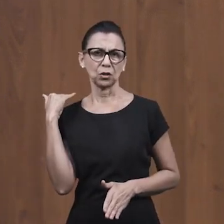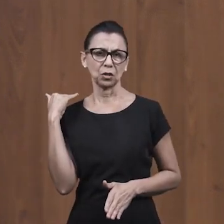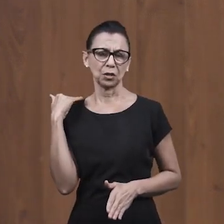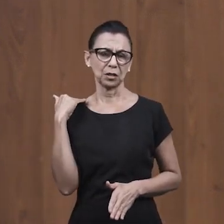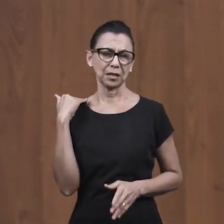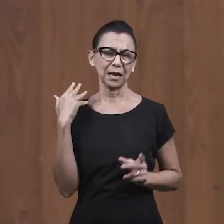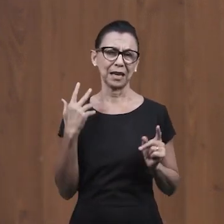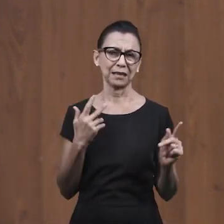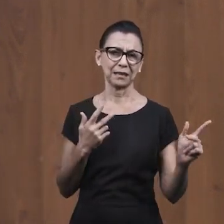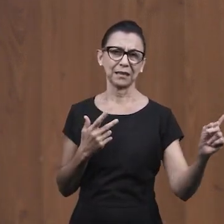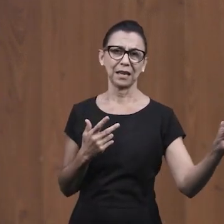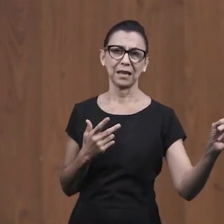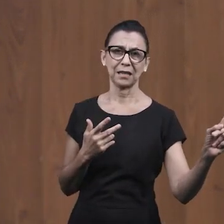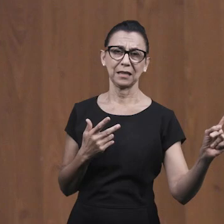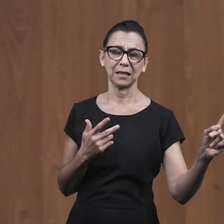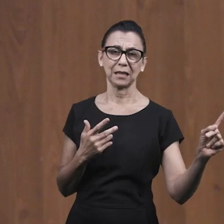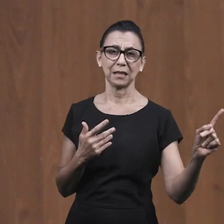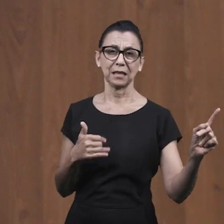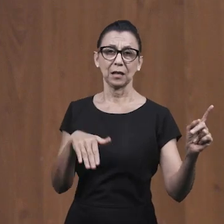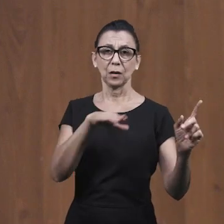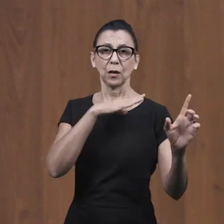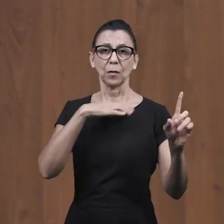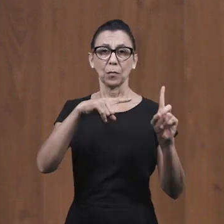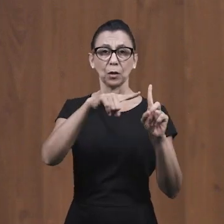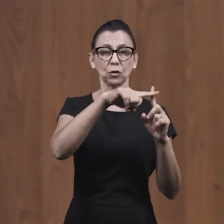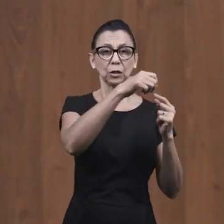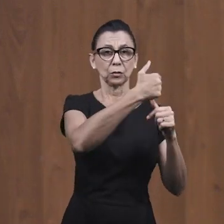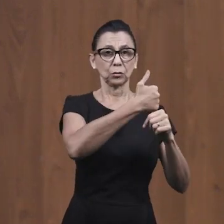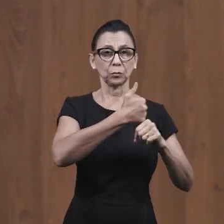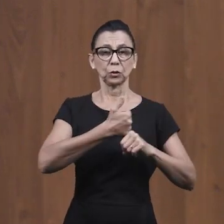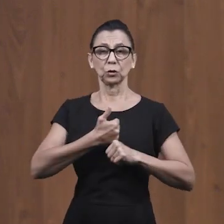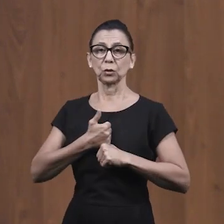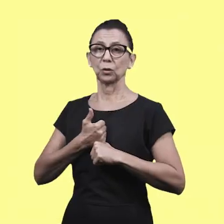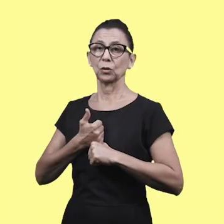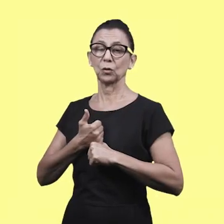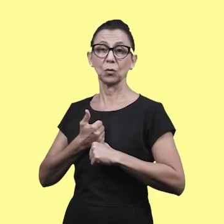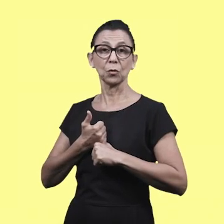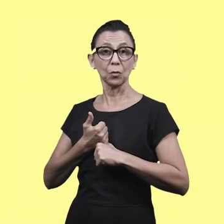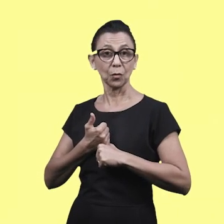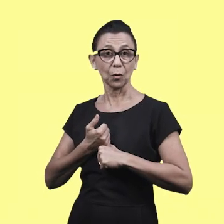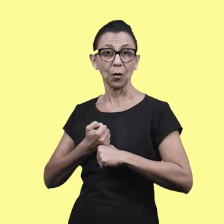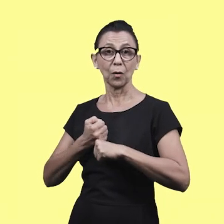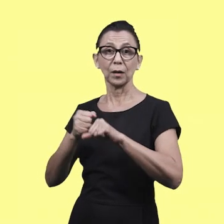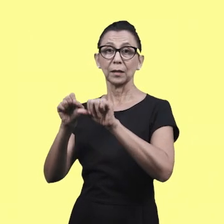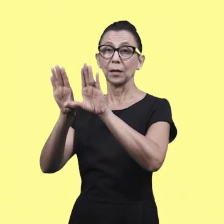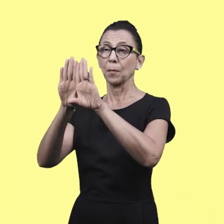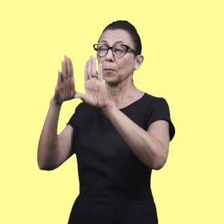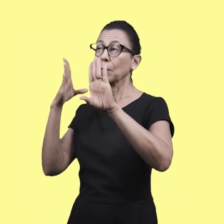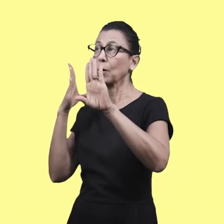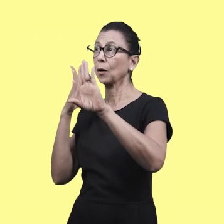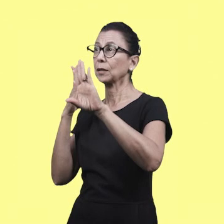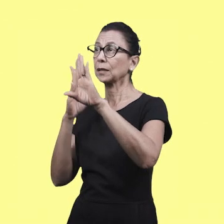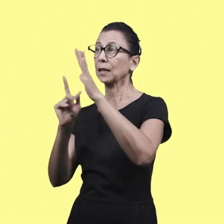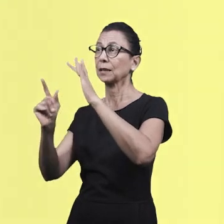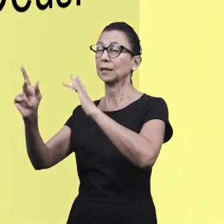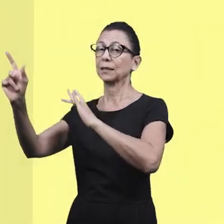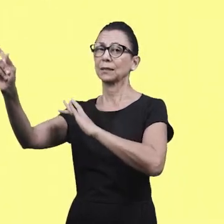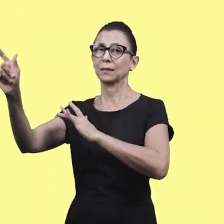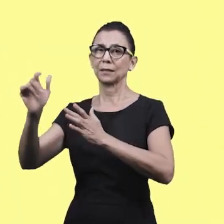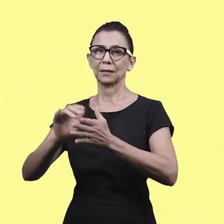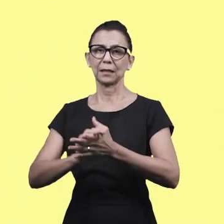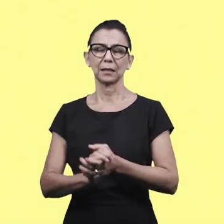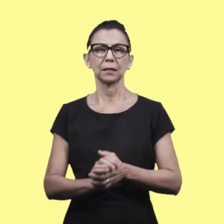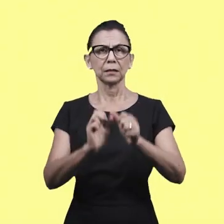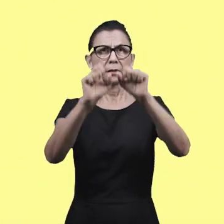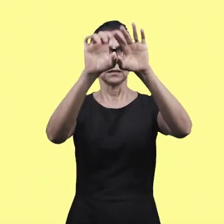éternelle. La porte du tabernacle était une courtine de lin blanc